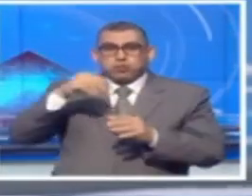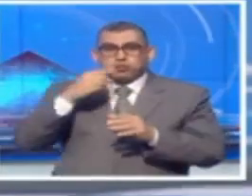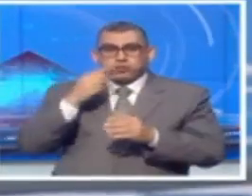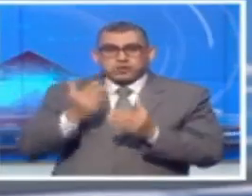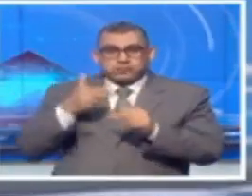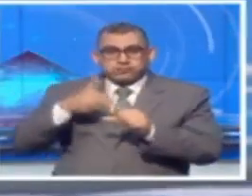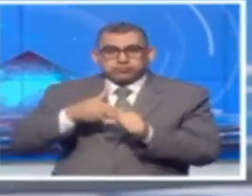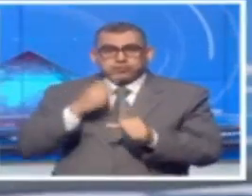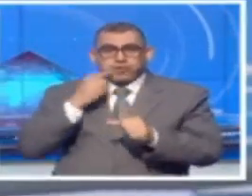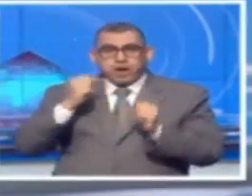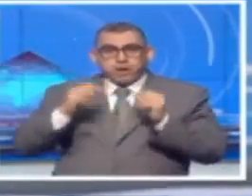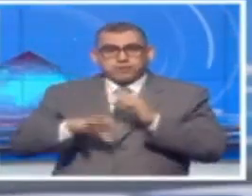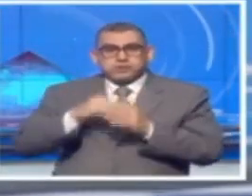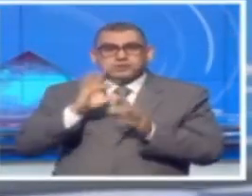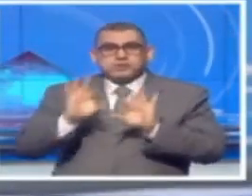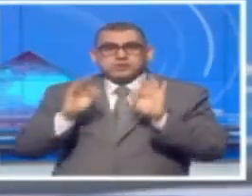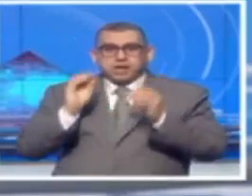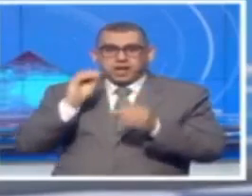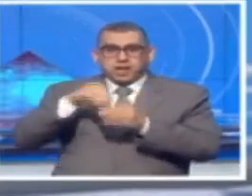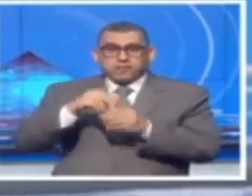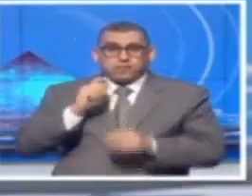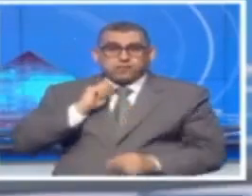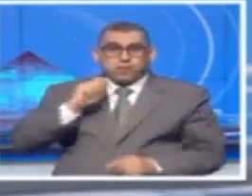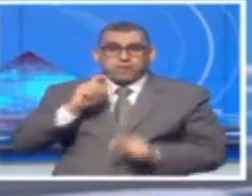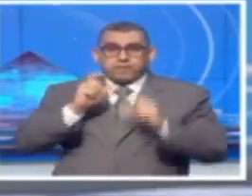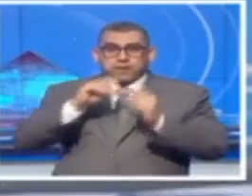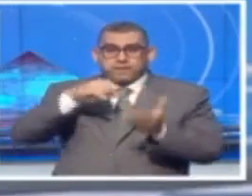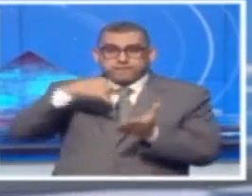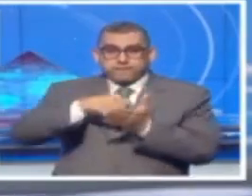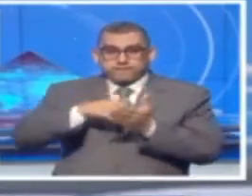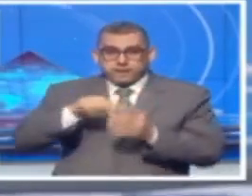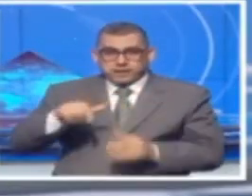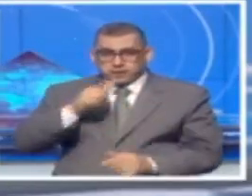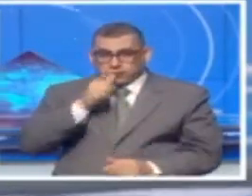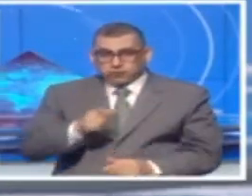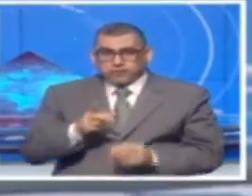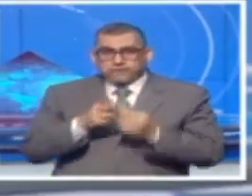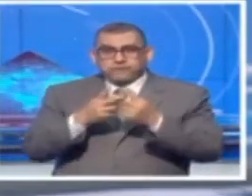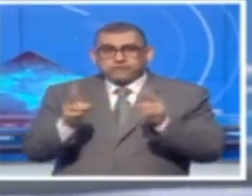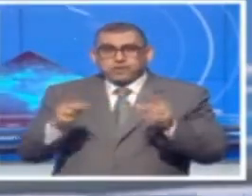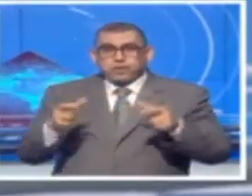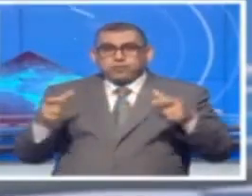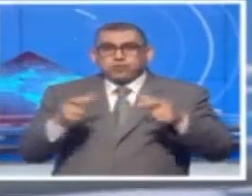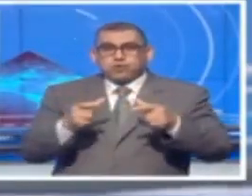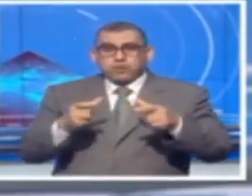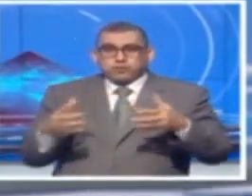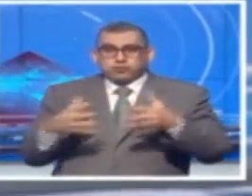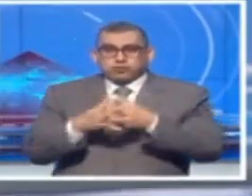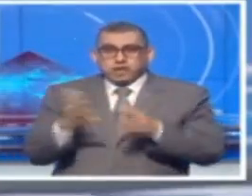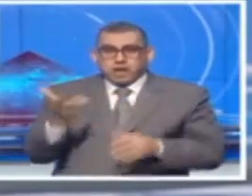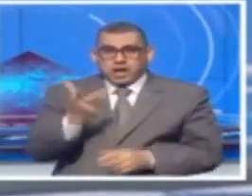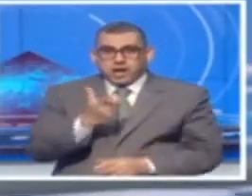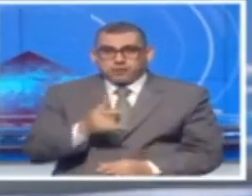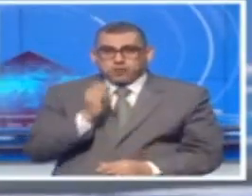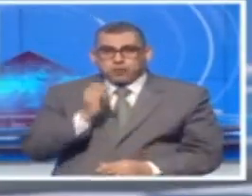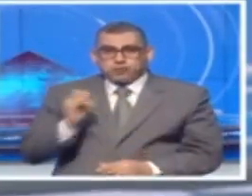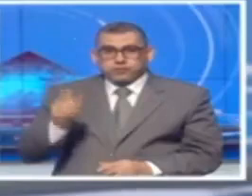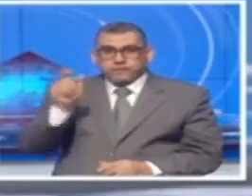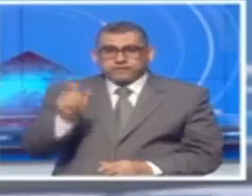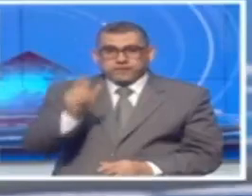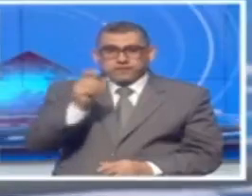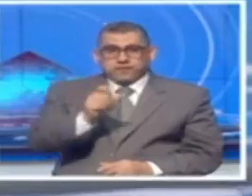الجديدة والمتجددة. كان محافظ البنك المركزي طارق عامر قد افتتح المؤتمر بمشاركة أكثر